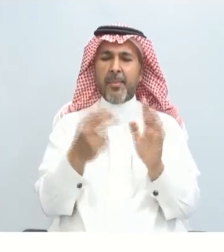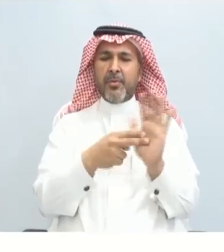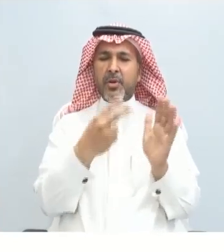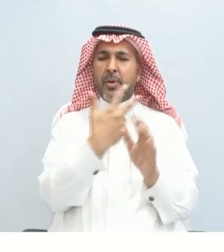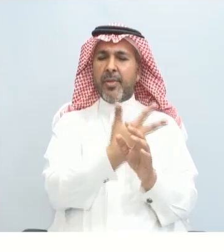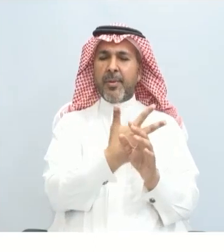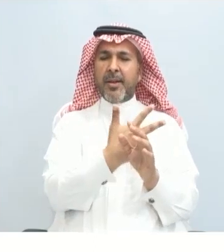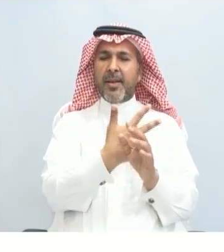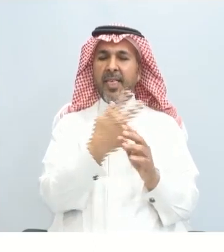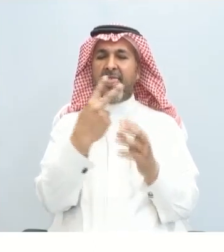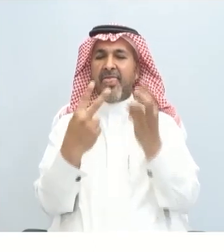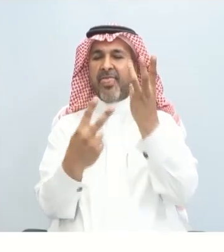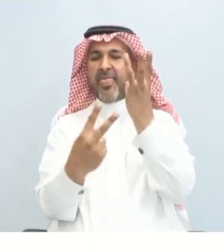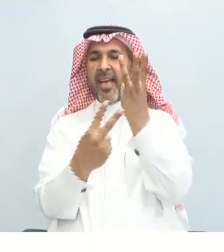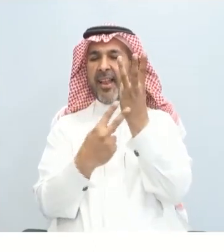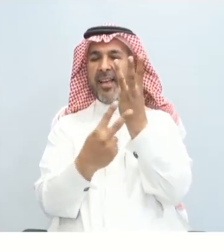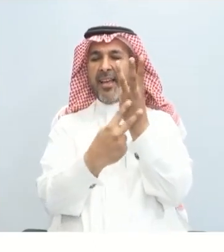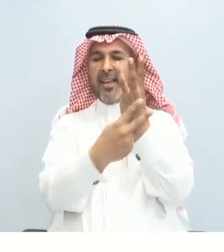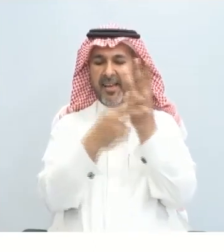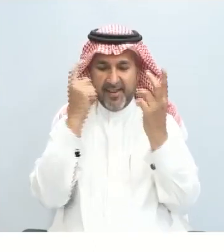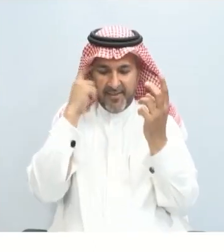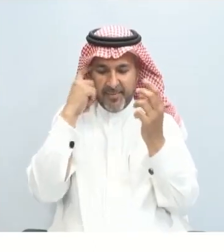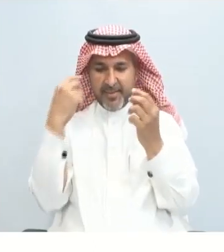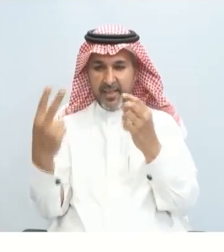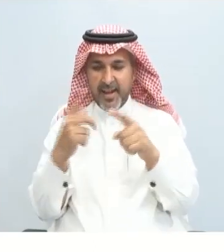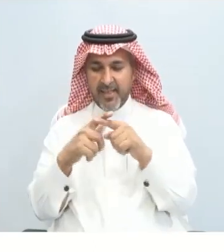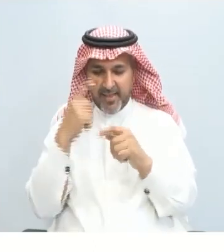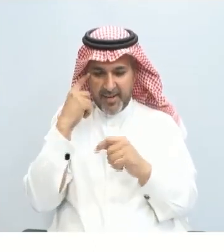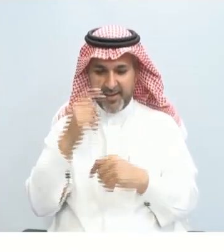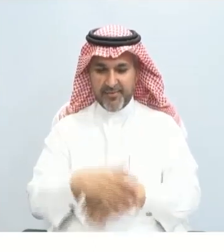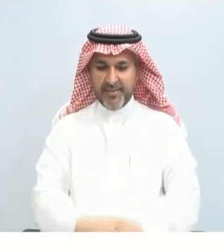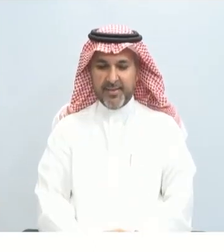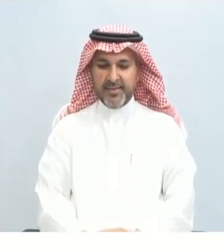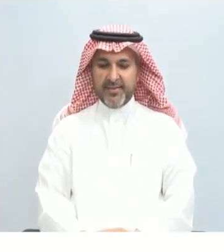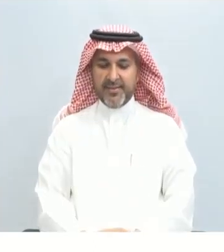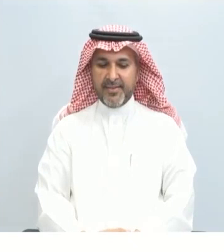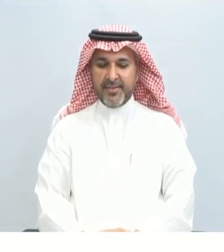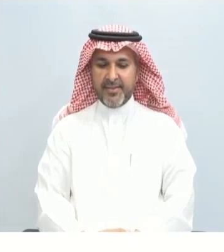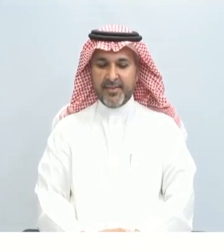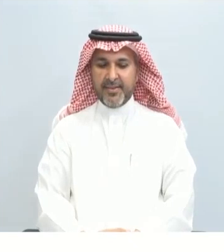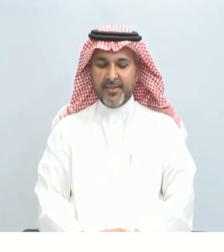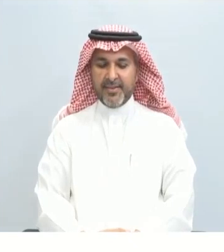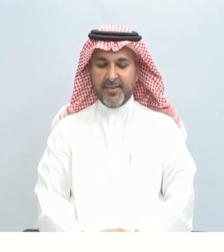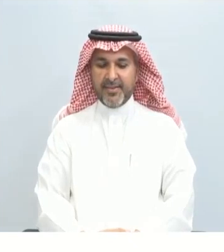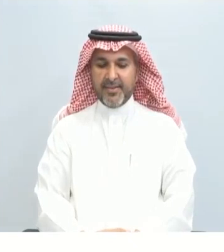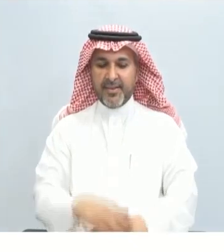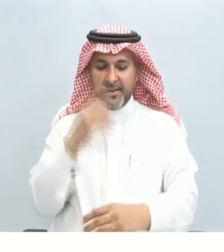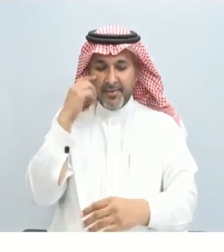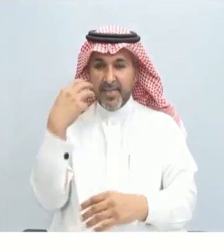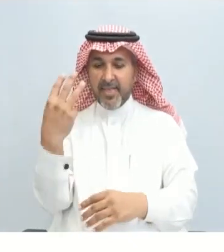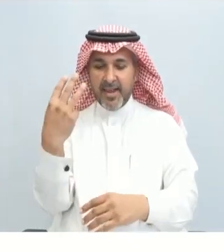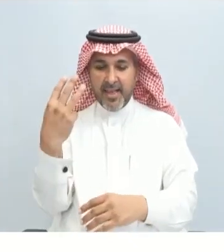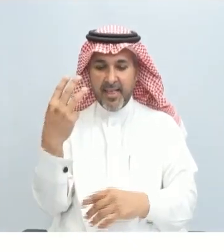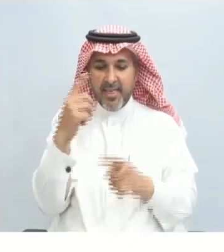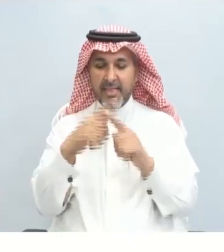كم فلما تضرب ثلاثه في القوس 3 في اكس شش تساوي تساوي 3 اكس زائدا 15 شوفوا فكره